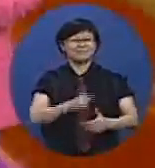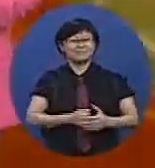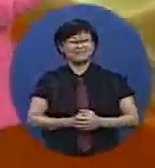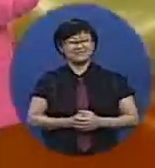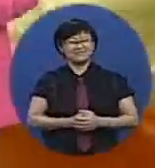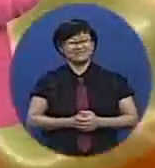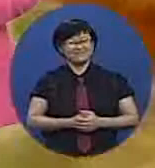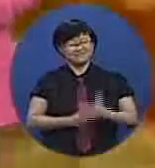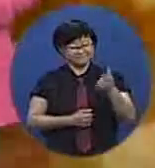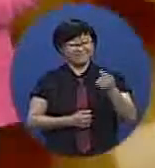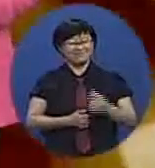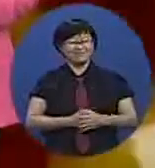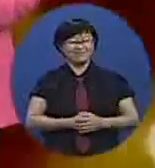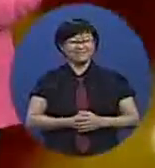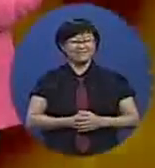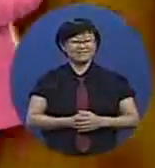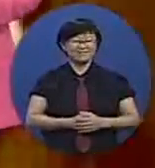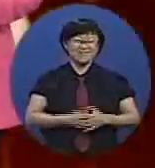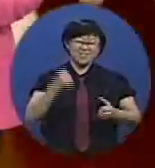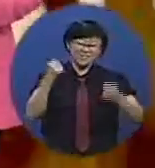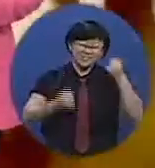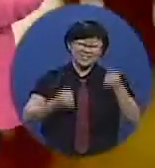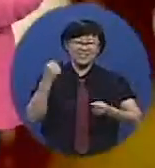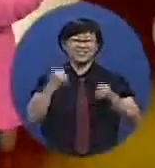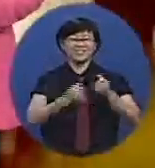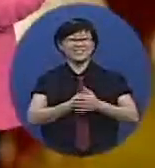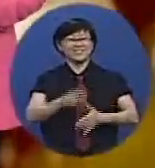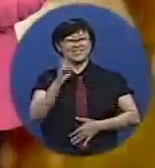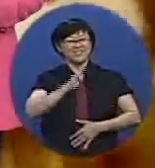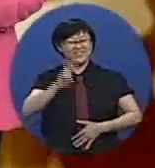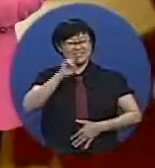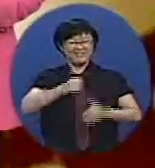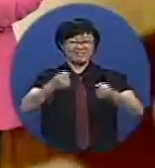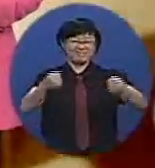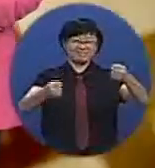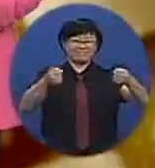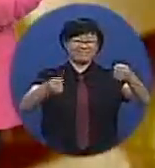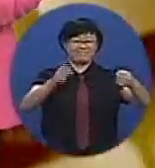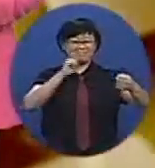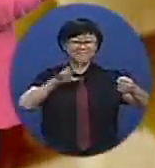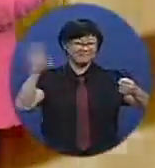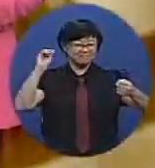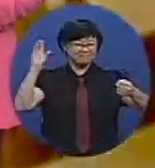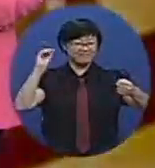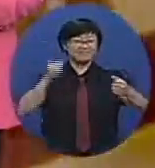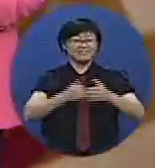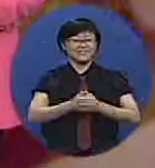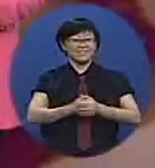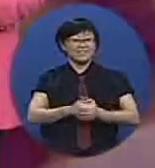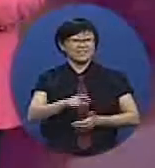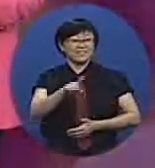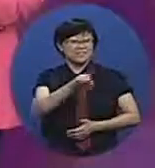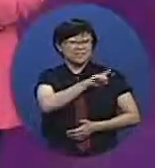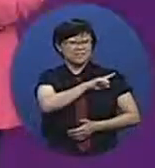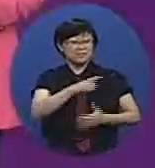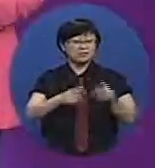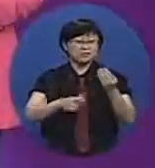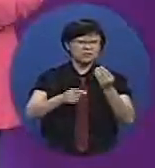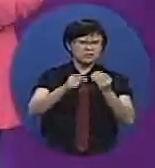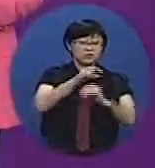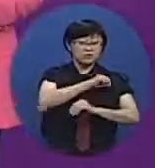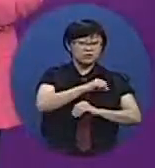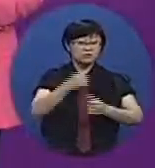하다. 뭐 운전하시면서 여간 뭐, 예. 그 운전하시면서 그러면 가장, 그럼 추석